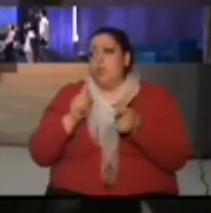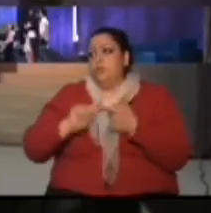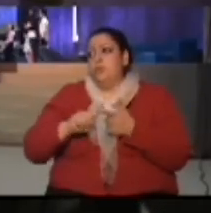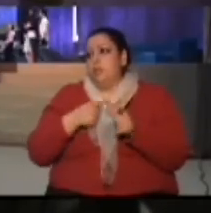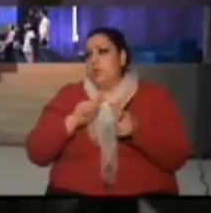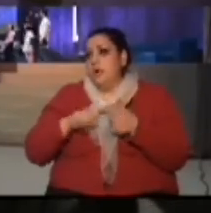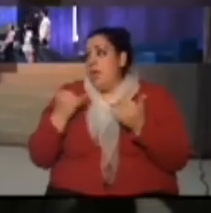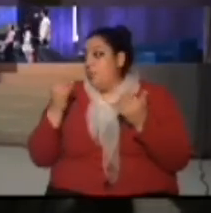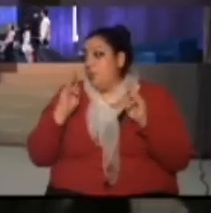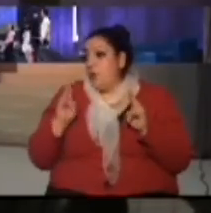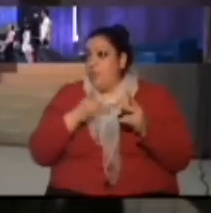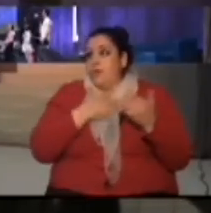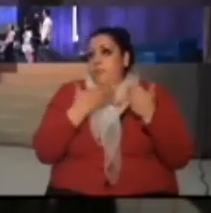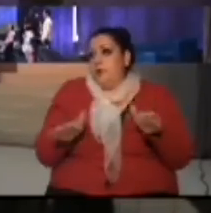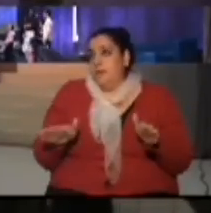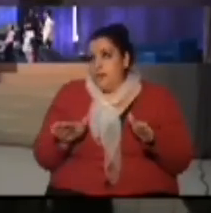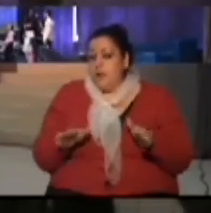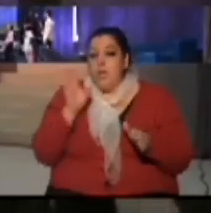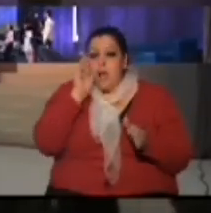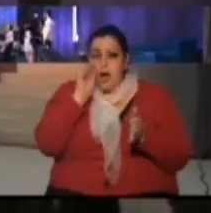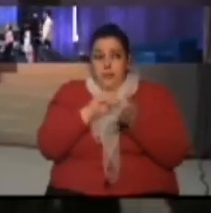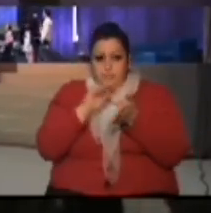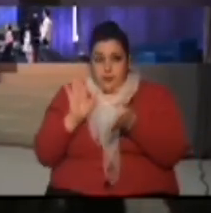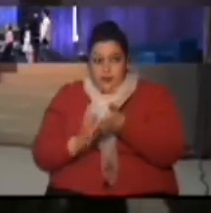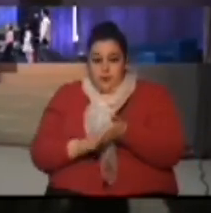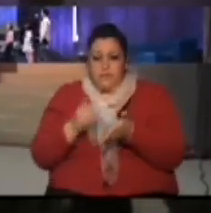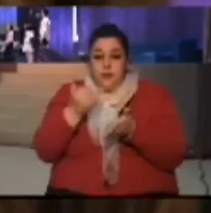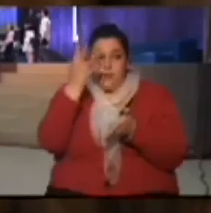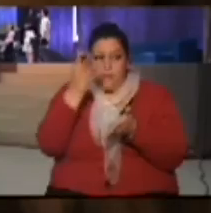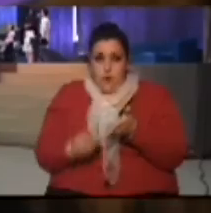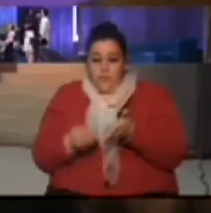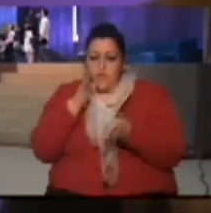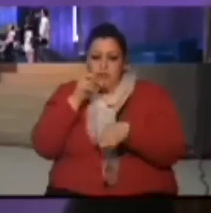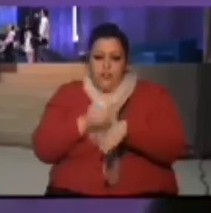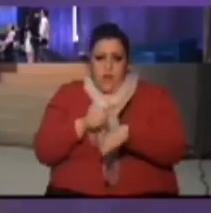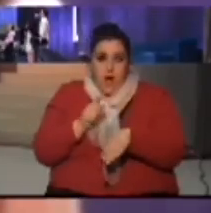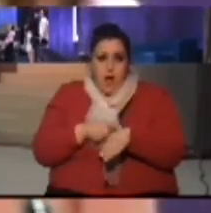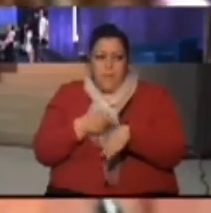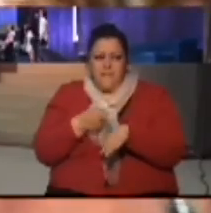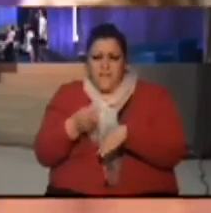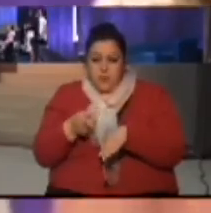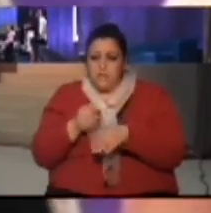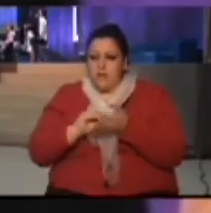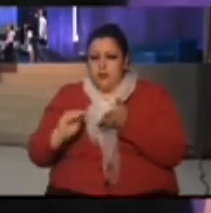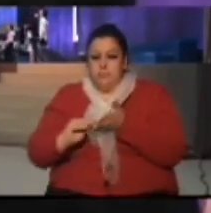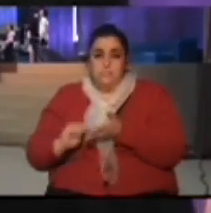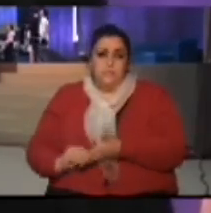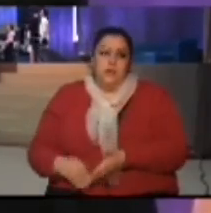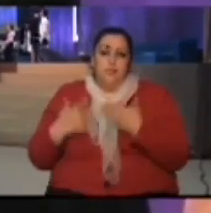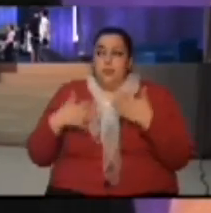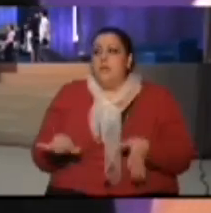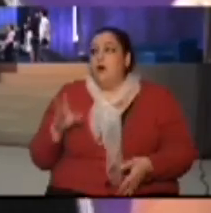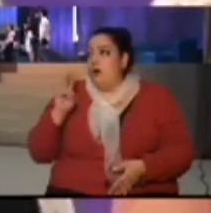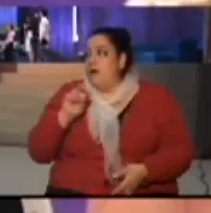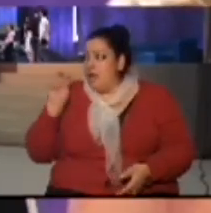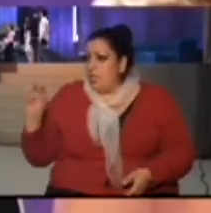անունները, գրանցվեցին այսօրվա ամսաթիվը, այսօրվա օրը, ժամը, գրանցվեցին ամեն մեկին, ով որ եկել է